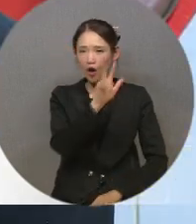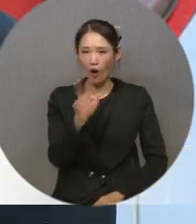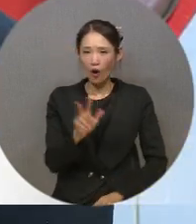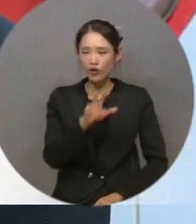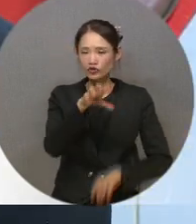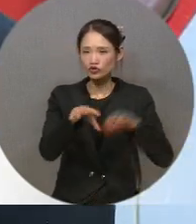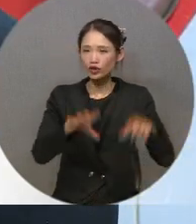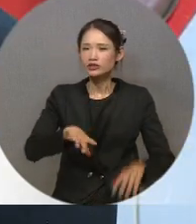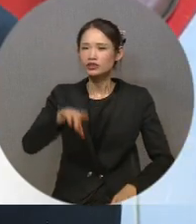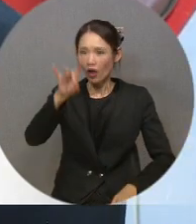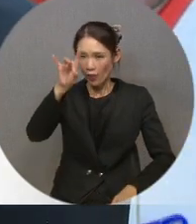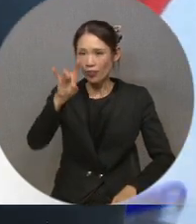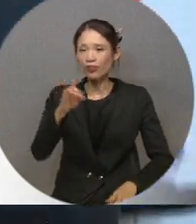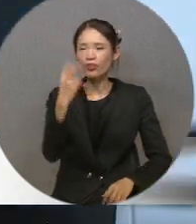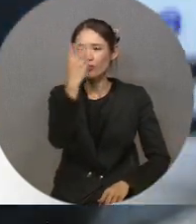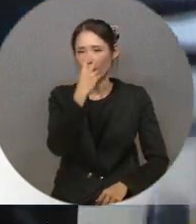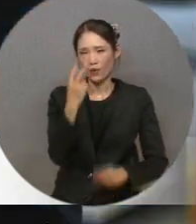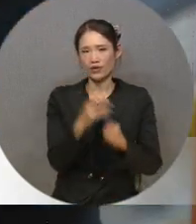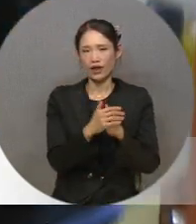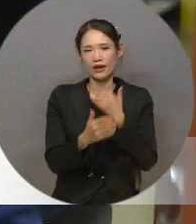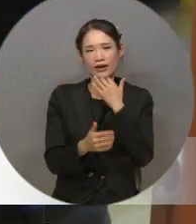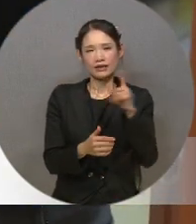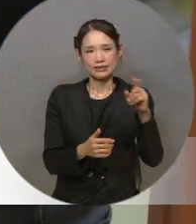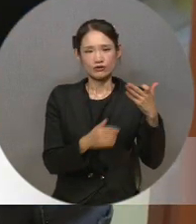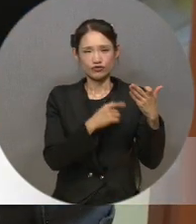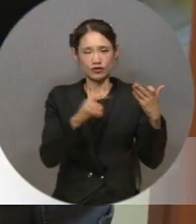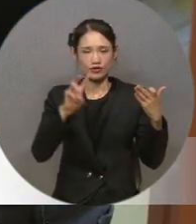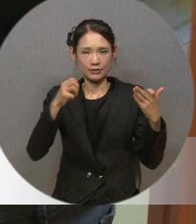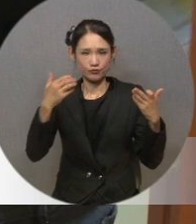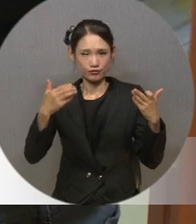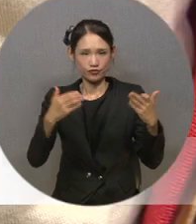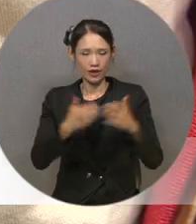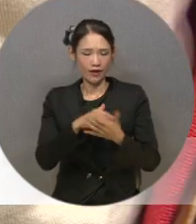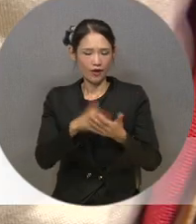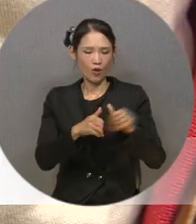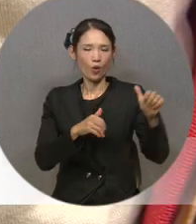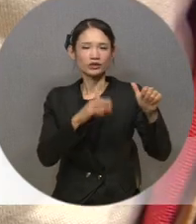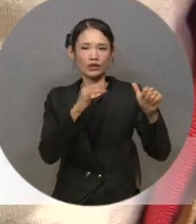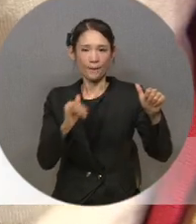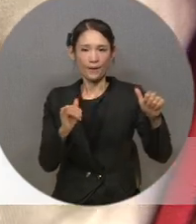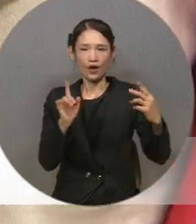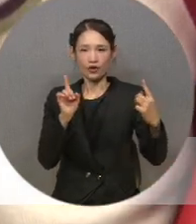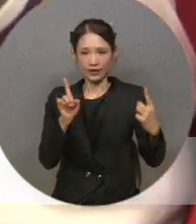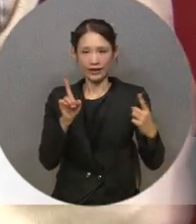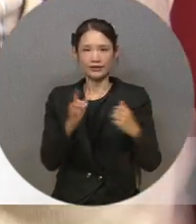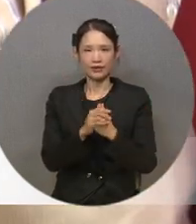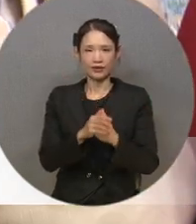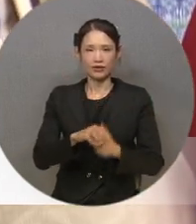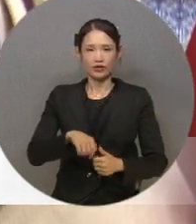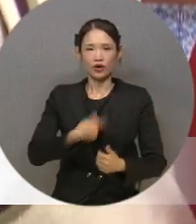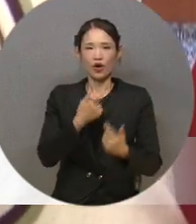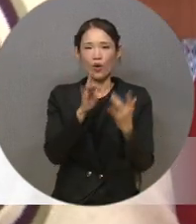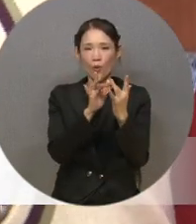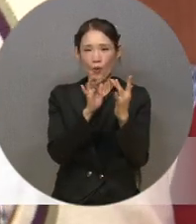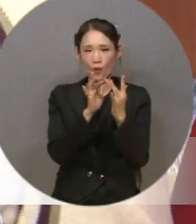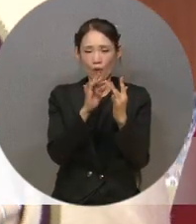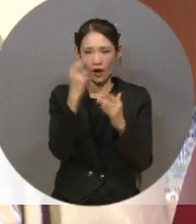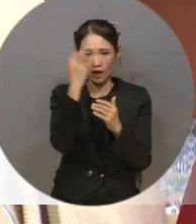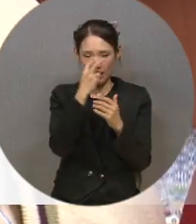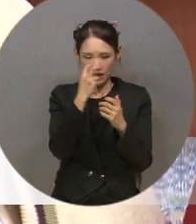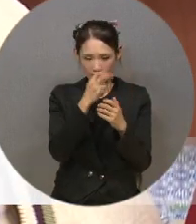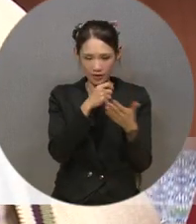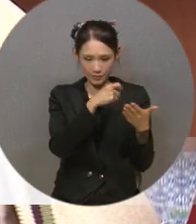조사로 19세에서 39세 청년 5천 명을 대상으로 하며 조사 대상의 특성을 고려해 온라인으로 설문을